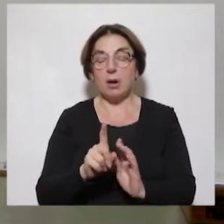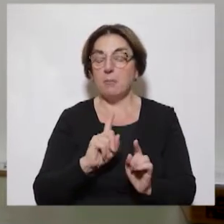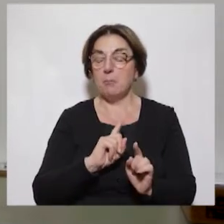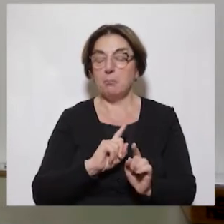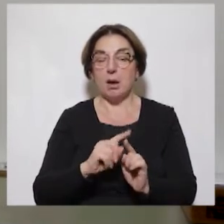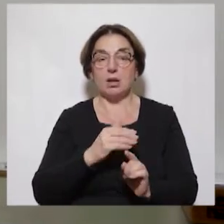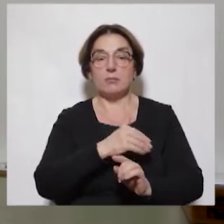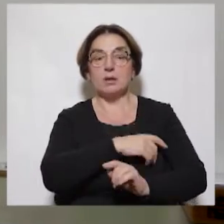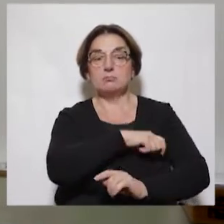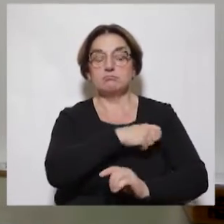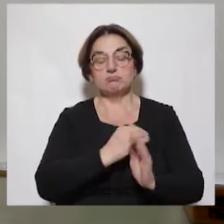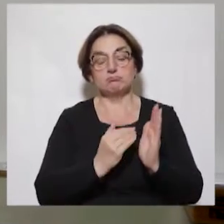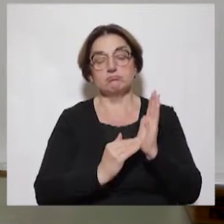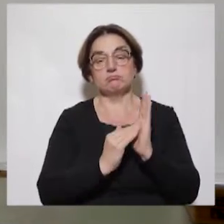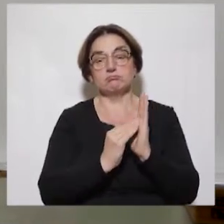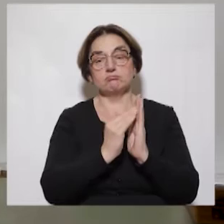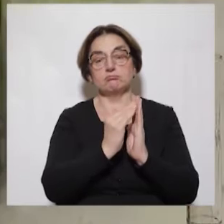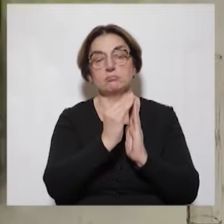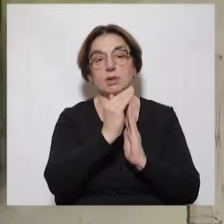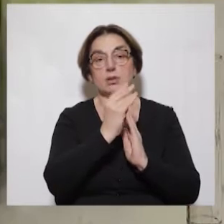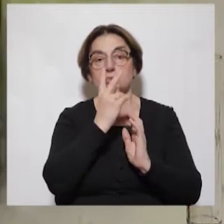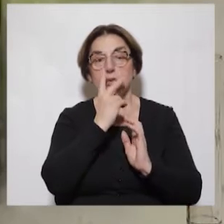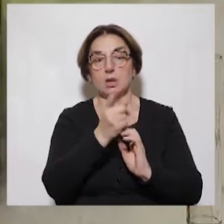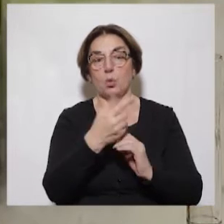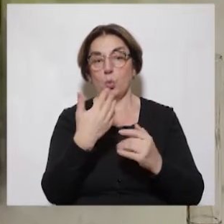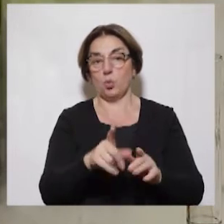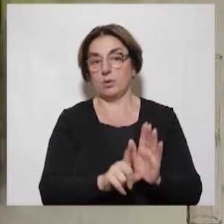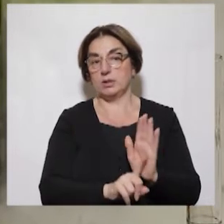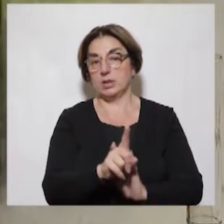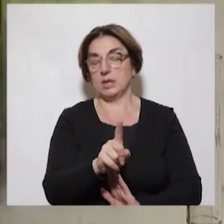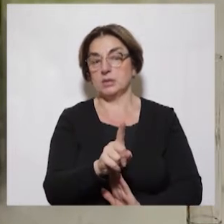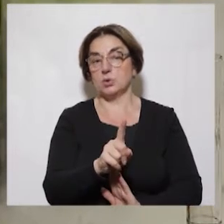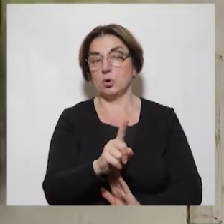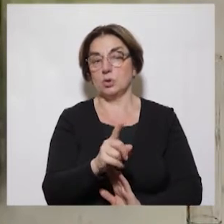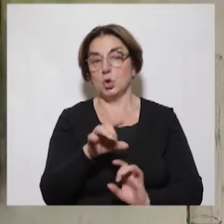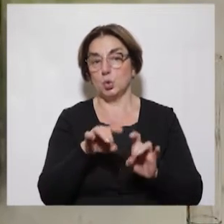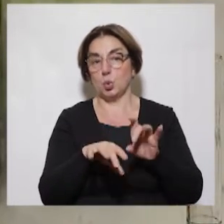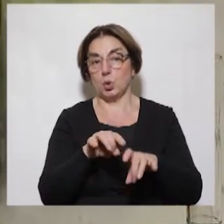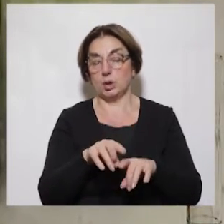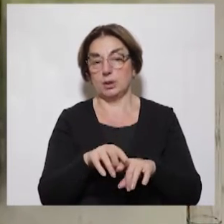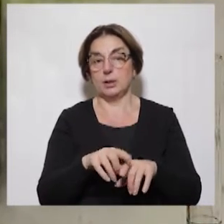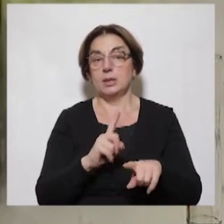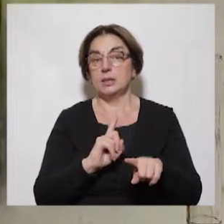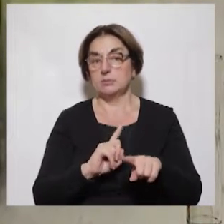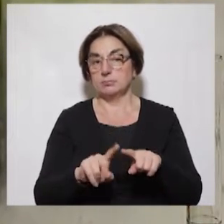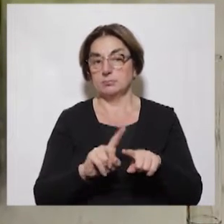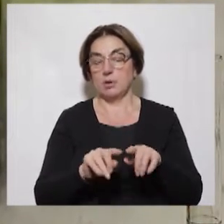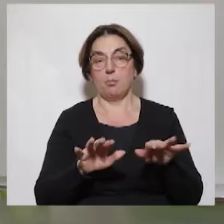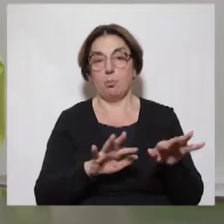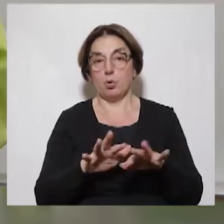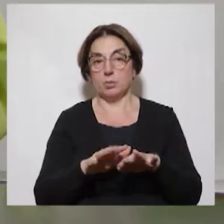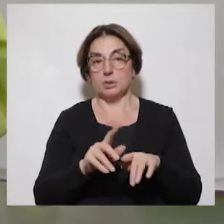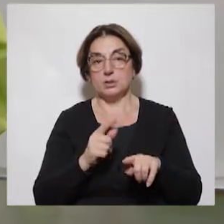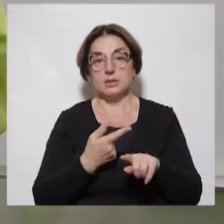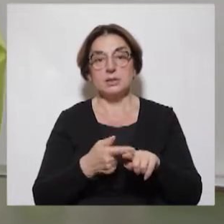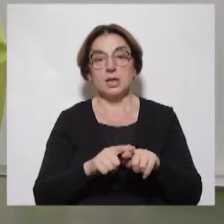მაშინვე ტემპერატურა ძალიან სწრაფად დაიწყებს ზრდას. ჩვენ ვხედავთ, რომ სარეაქციო ნარევმა დაიწყო დუღილი. ძალიან სწრაფად წარიმართა ეს